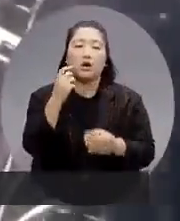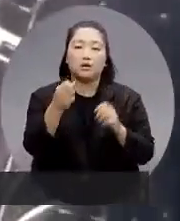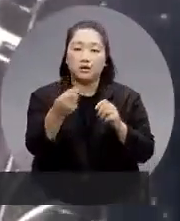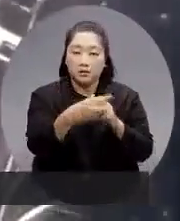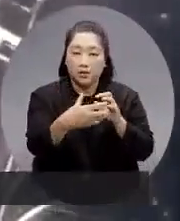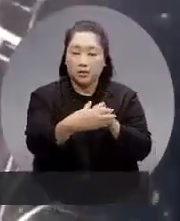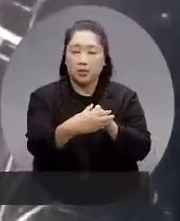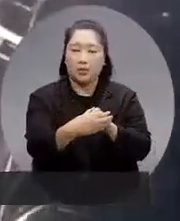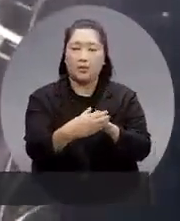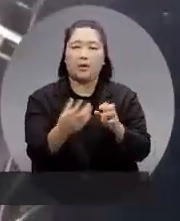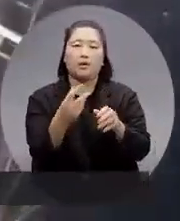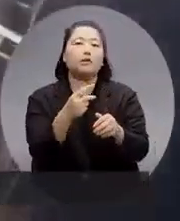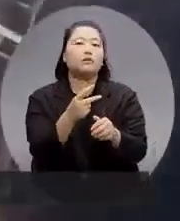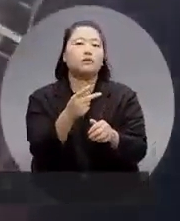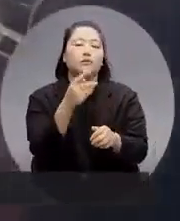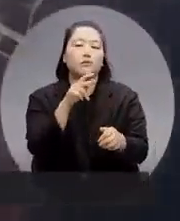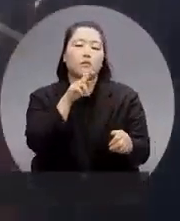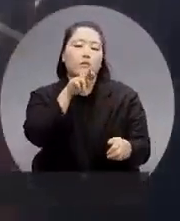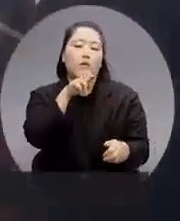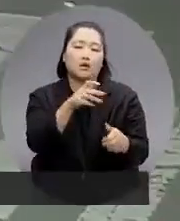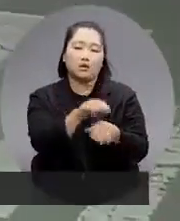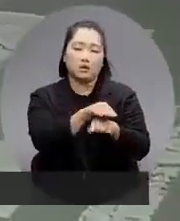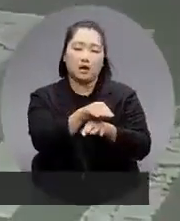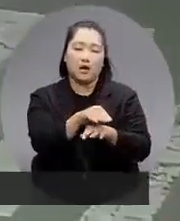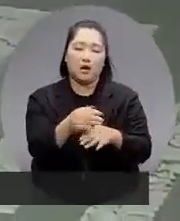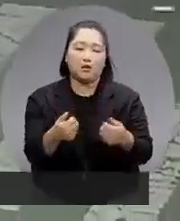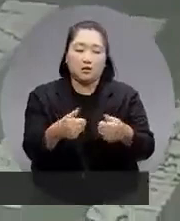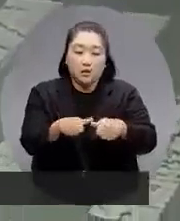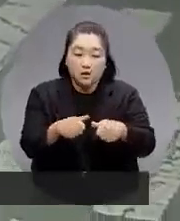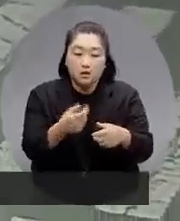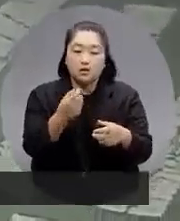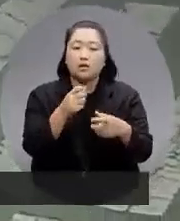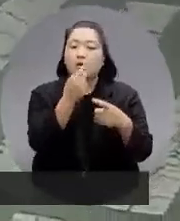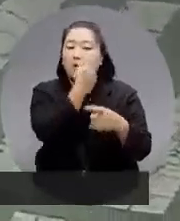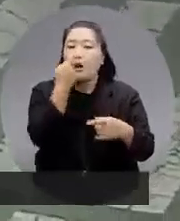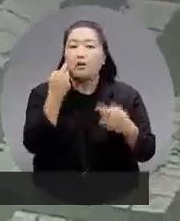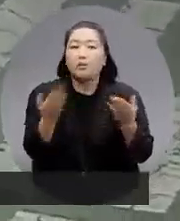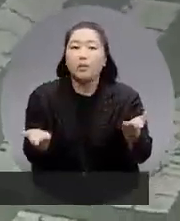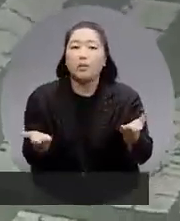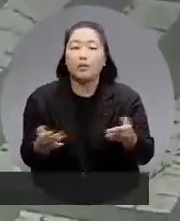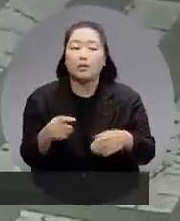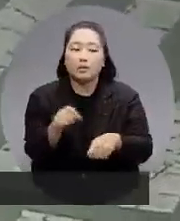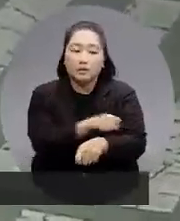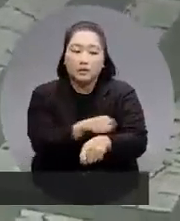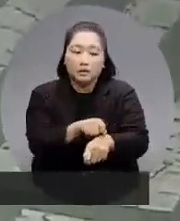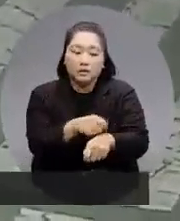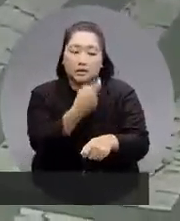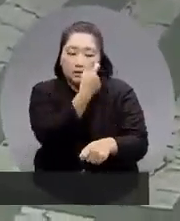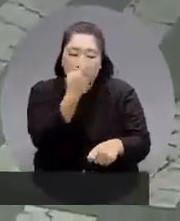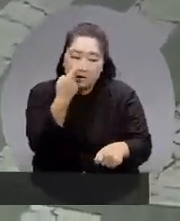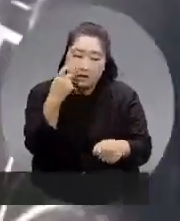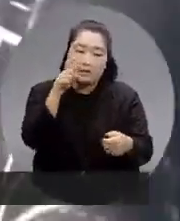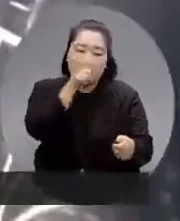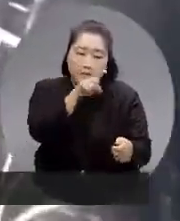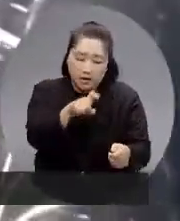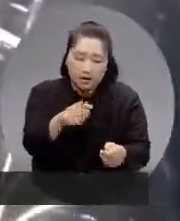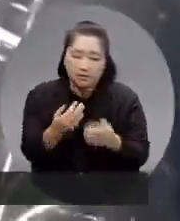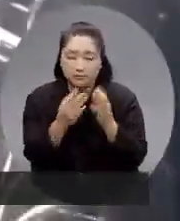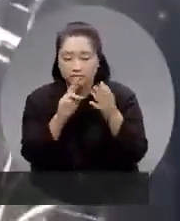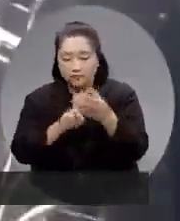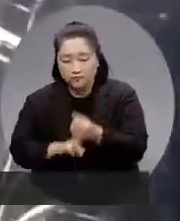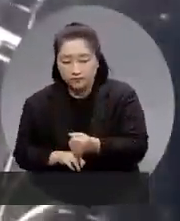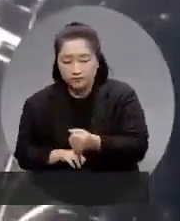단 대포 차량들이 얻습니다 차량 소유자 인적사항을 확인할 수 없기 때문에 그 차량의 특징을 확인해서 그 촬영을 발견하고